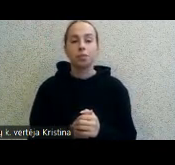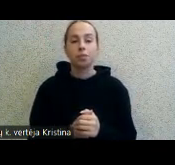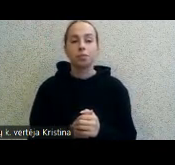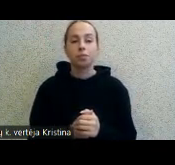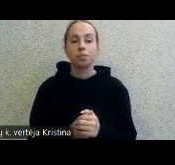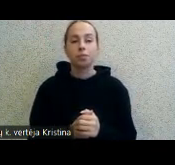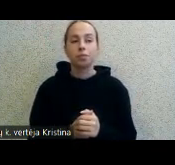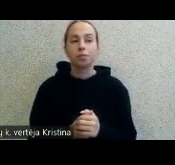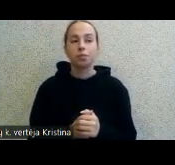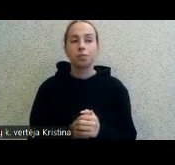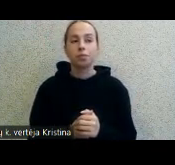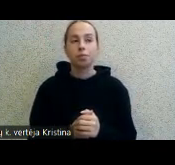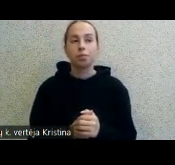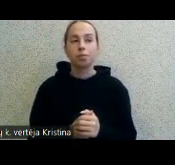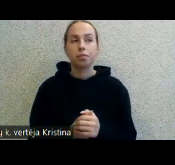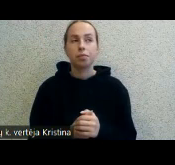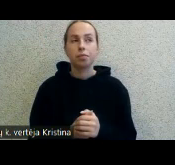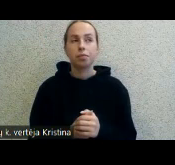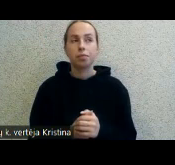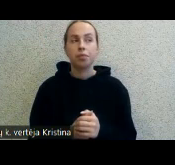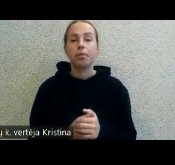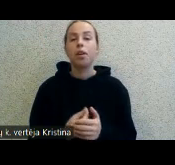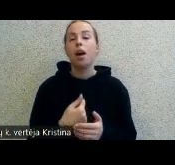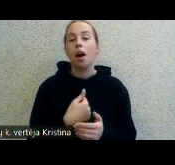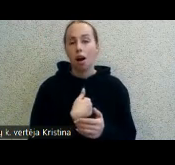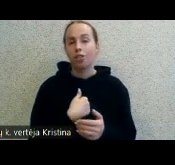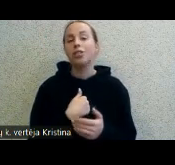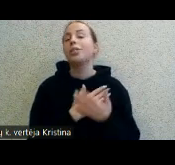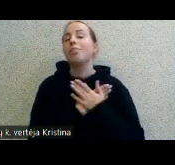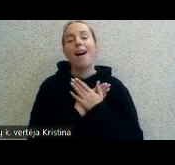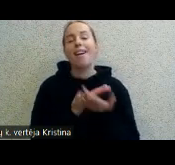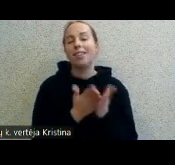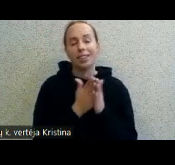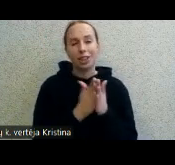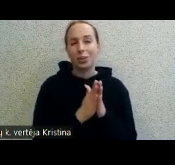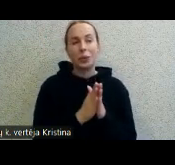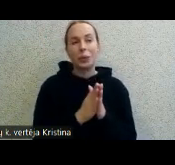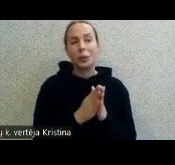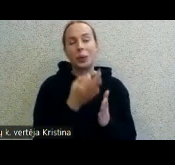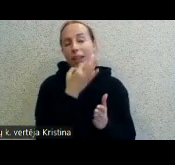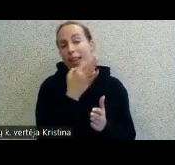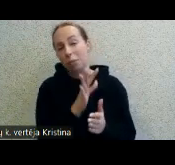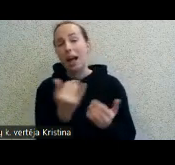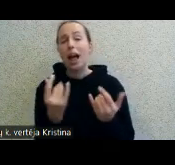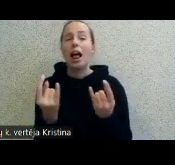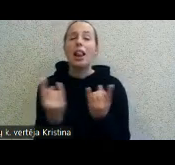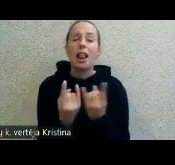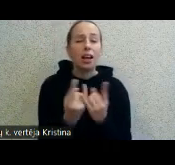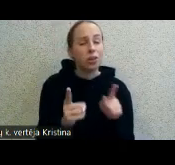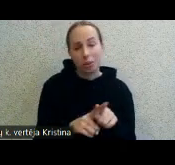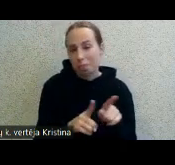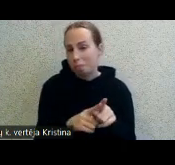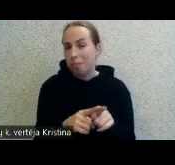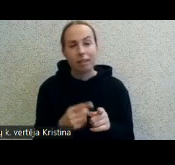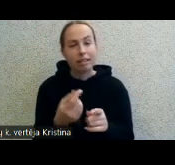taigi aš nesu romanų mėgėja, nelabai skaitau ir laikraščius, bet